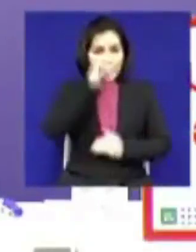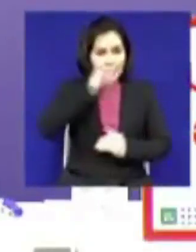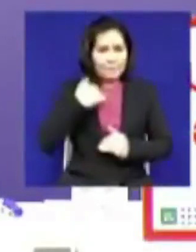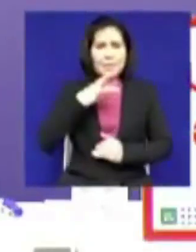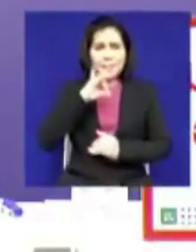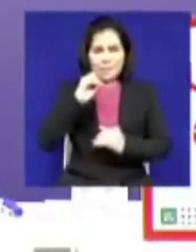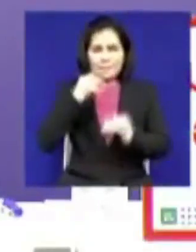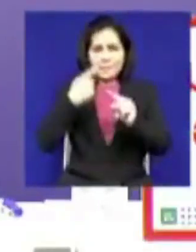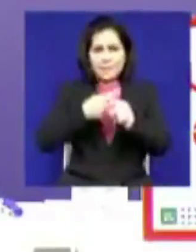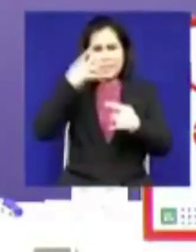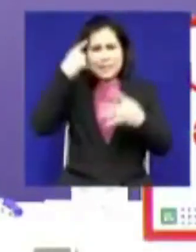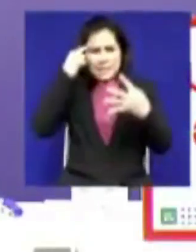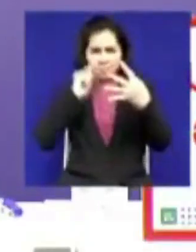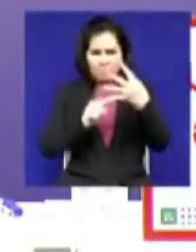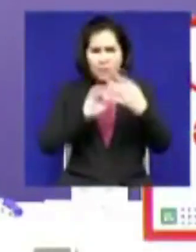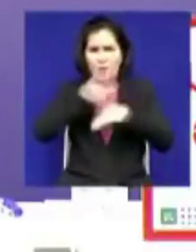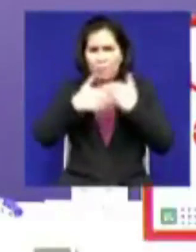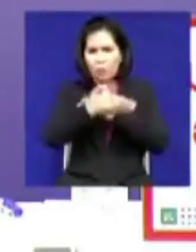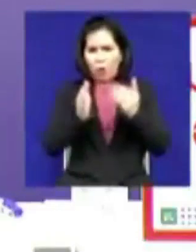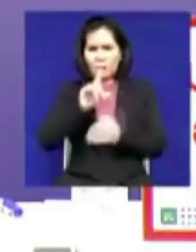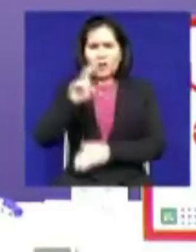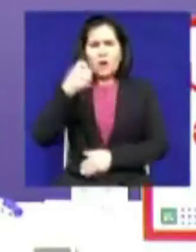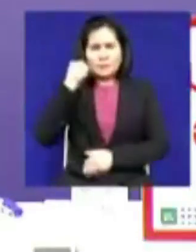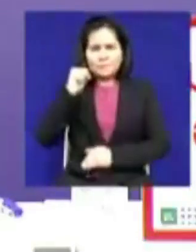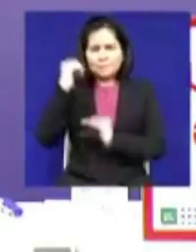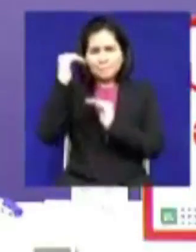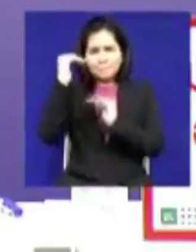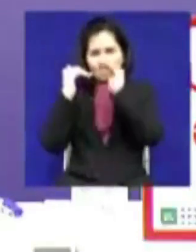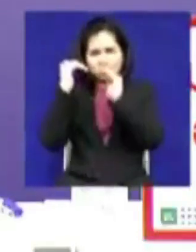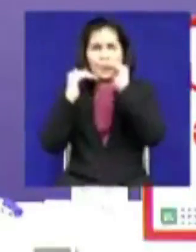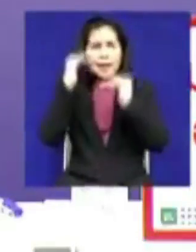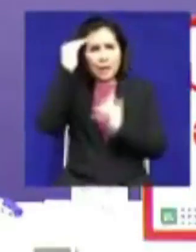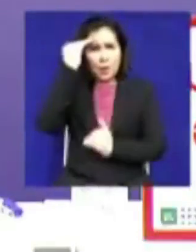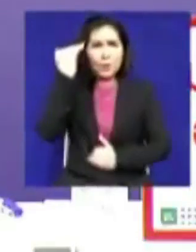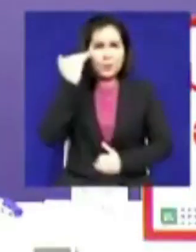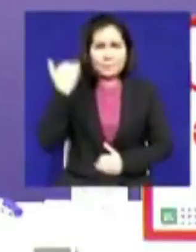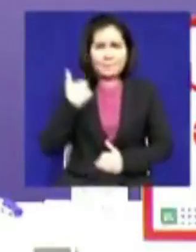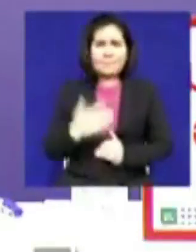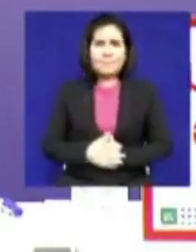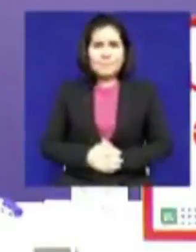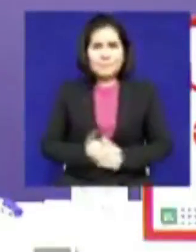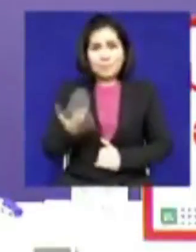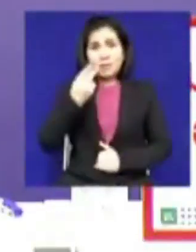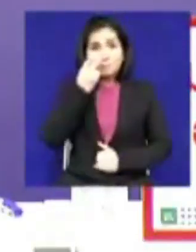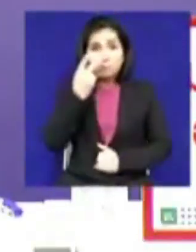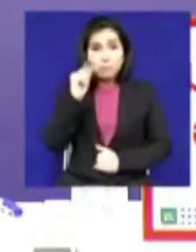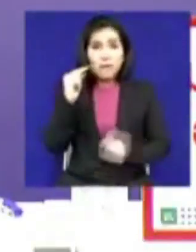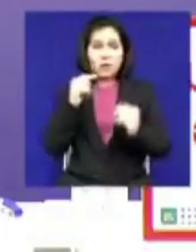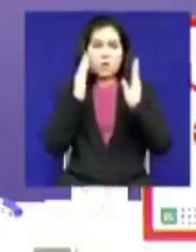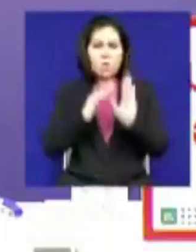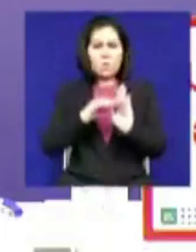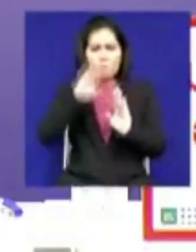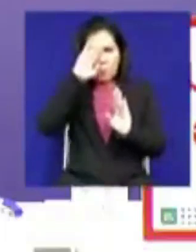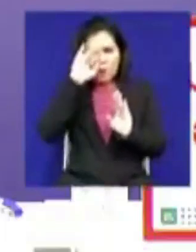ตรวจทั้งหมด7,000 ใช่ไหมเจ็ดหมื่นกว่าตัวอย่าง มันก็น้อยเมื่อเทียบกับในต่างประเทศใช่ไหมคะ ค ุ ณก็สงสัยว่าเออเราน้อยเพราะจะปกปิดข้อม